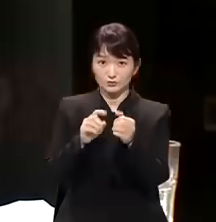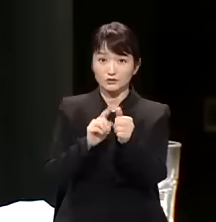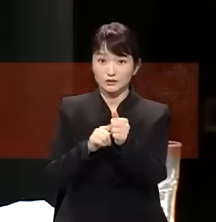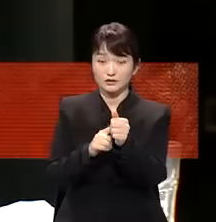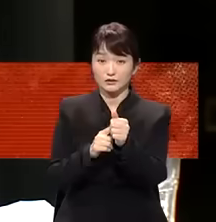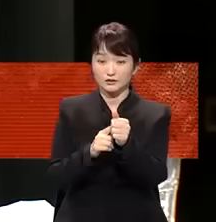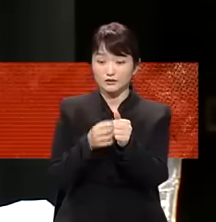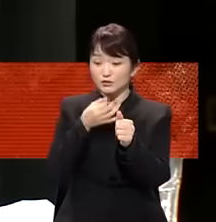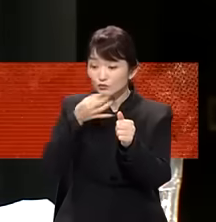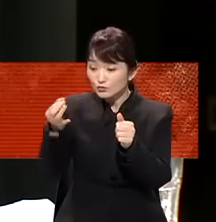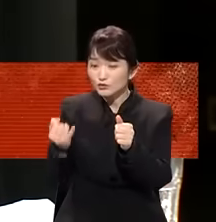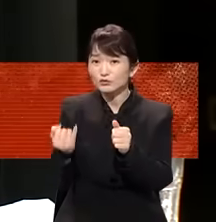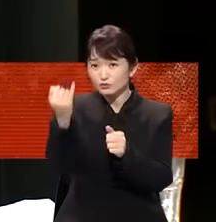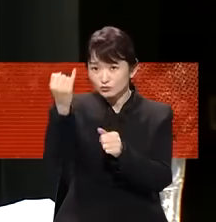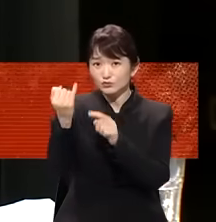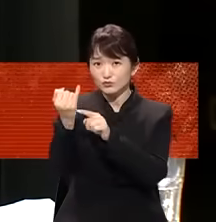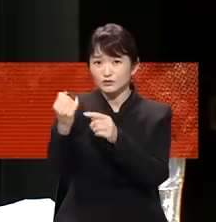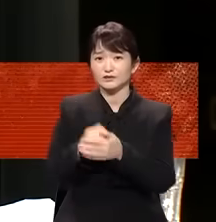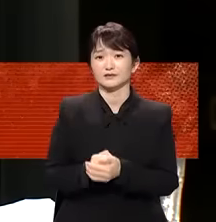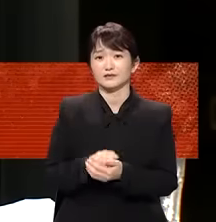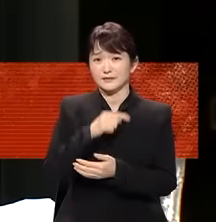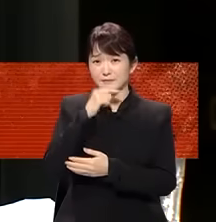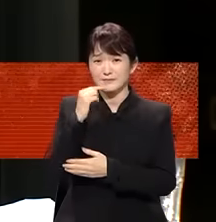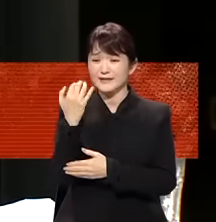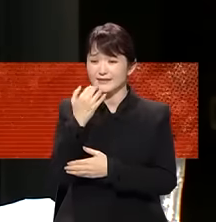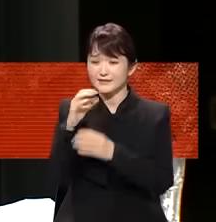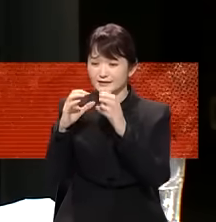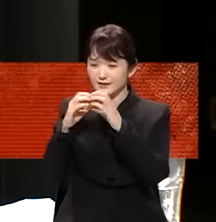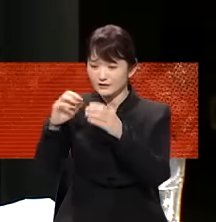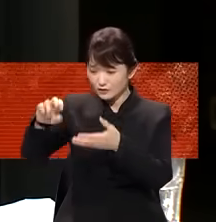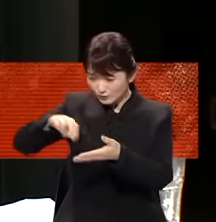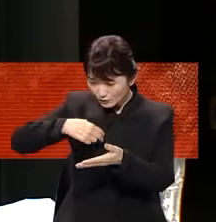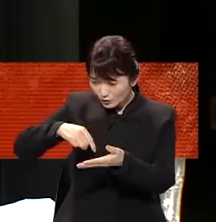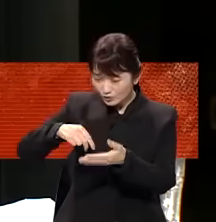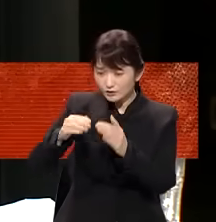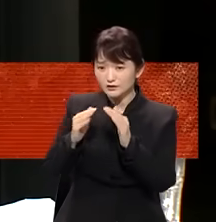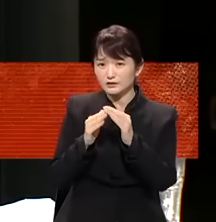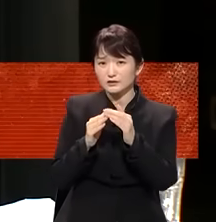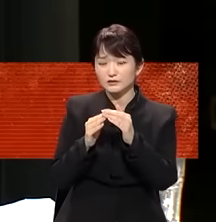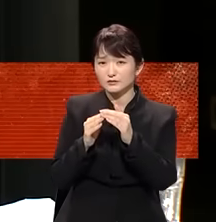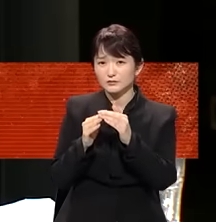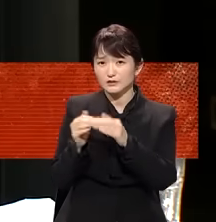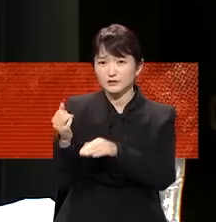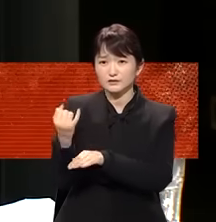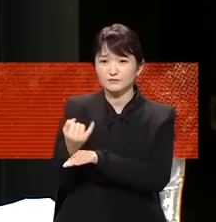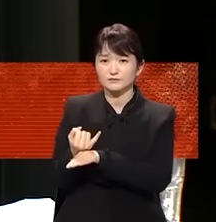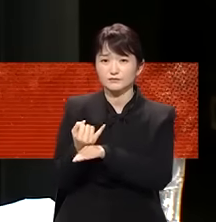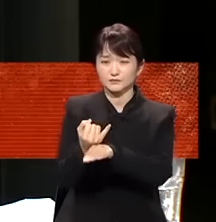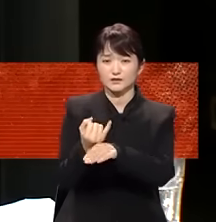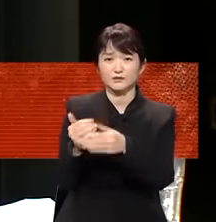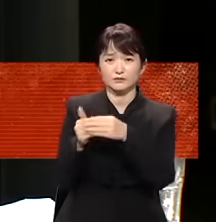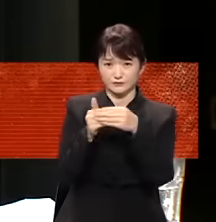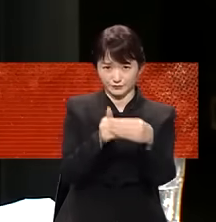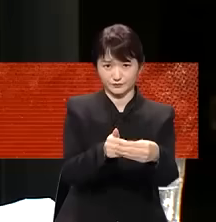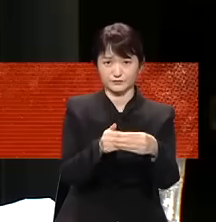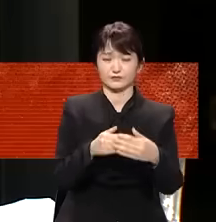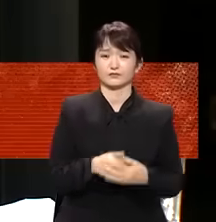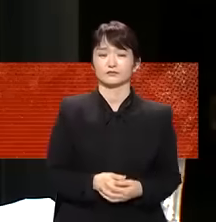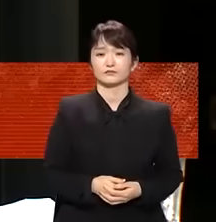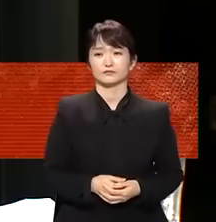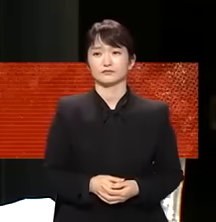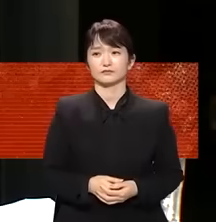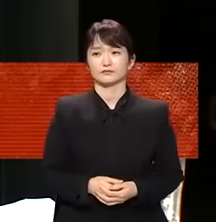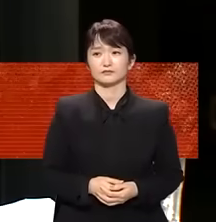그것도 더하기 하트 빨간 하트 이모티콘까지 그 집까지 발에다 주고 자 일단 저도 이제이